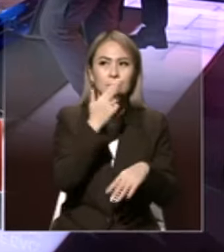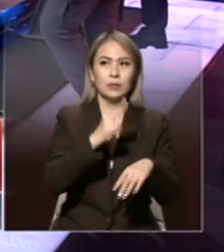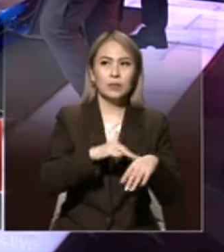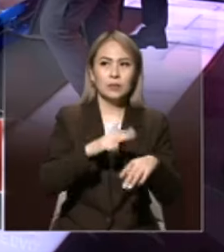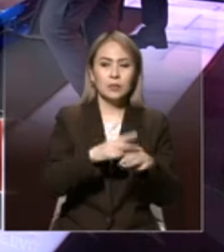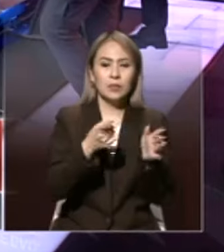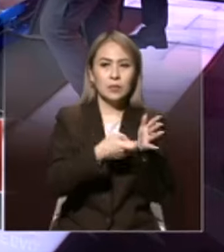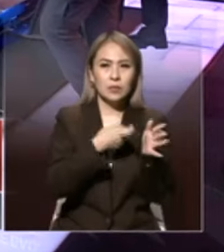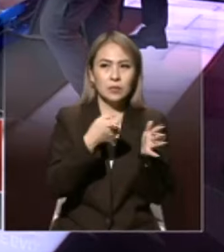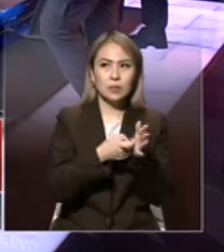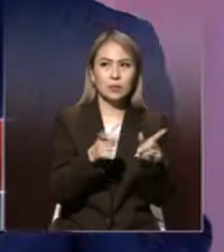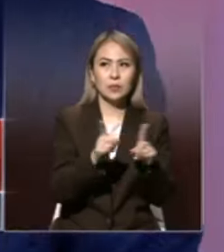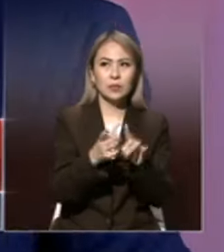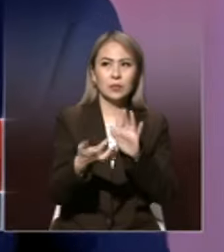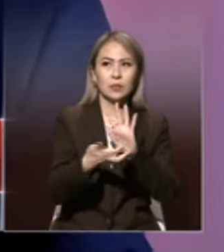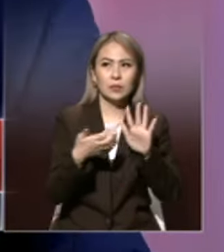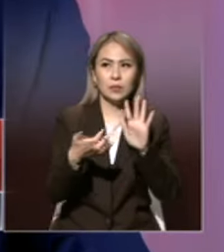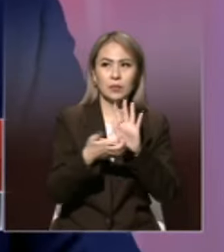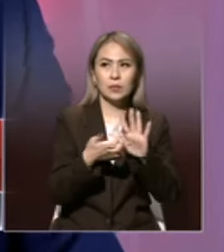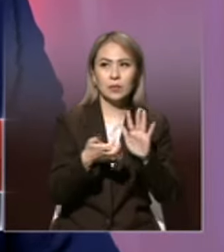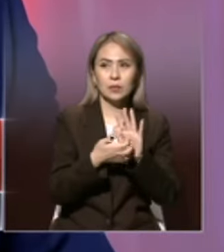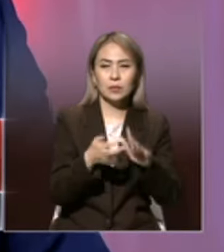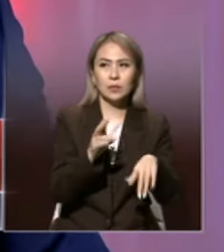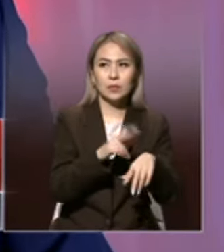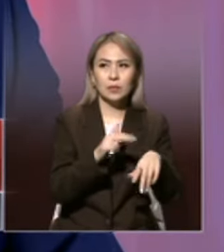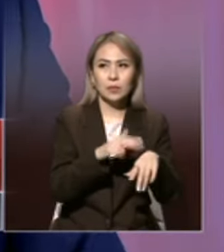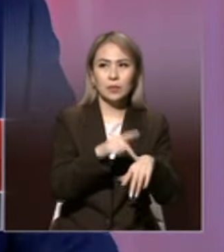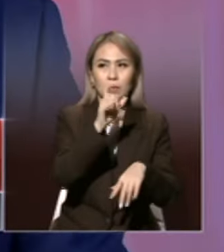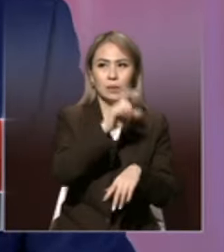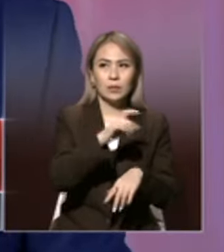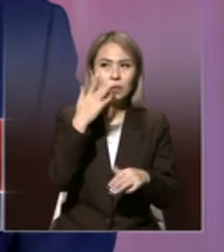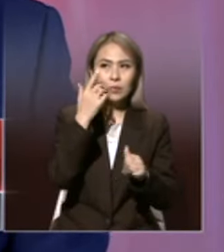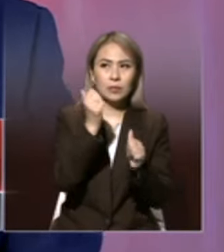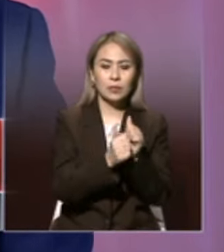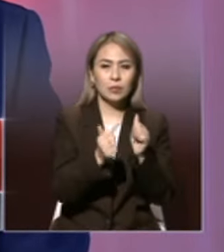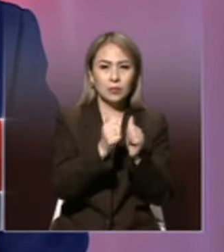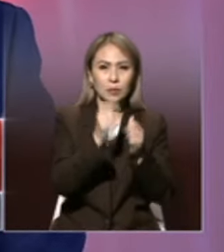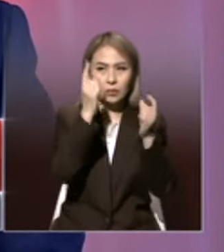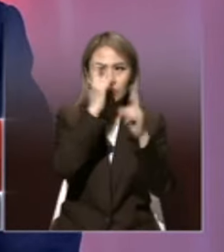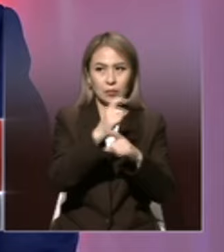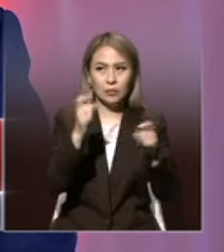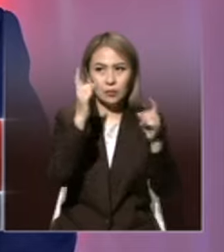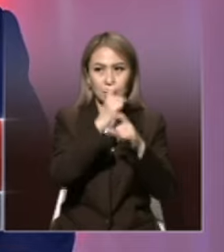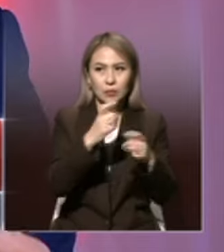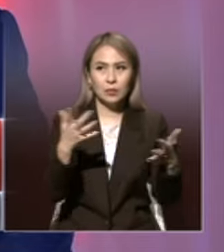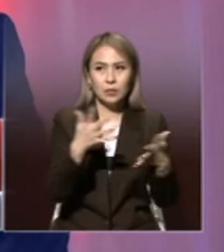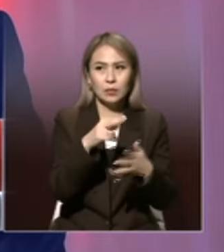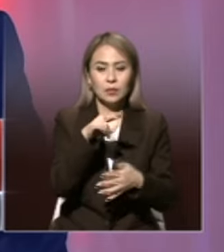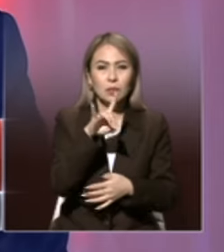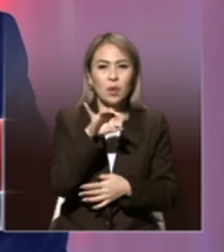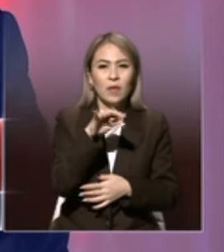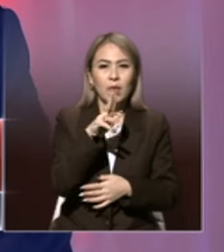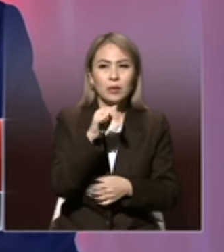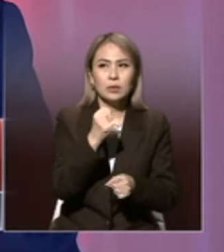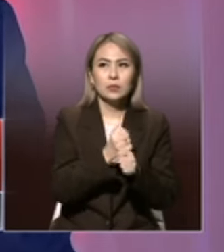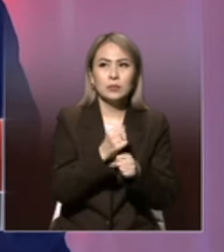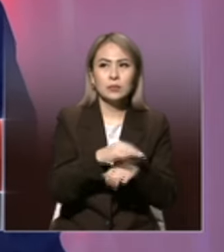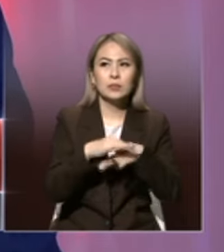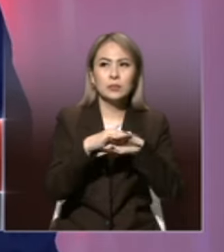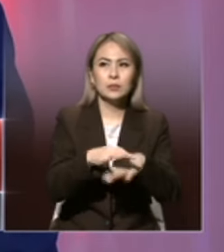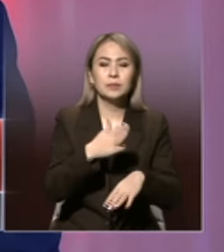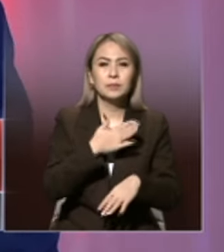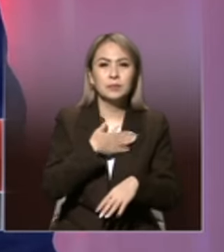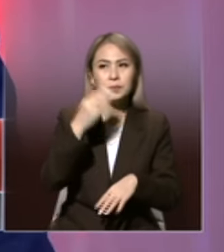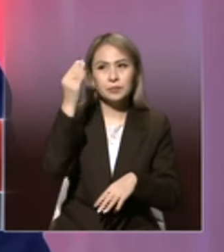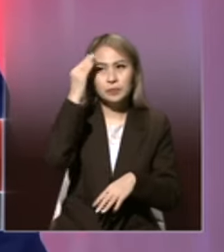қызметкер тергеушілер онсыз да жетпей жатыр, полиция қызметкерлер жетпейді деп өздеріңіз күн сайын дабыл қағасыздар. Қалай профилактика жүргізеді?